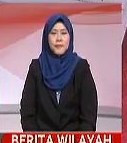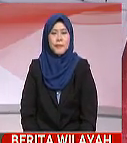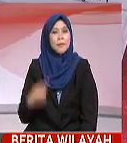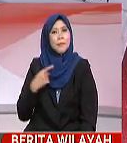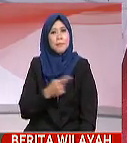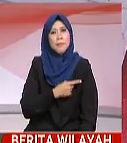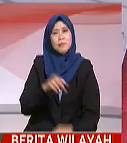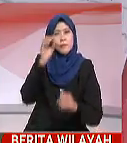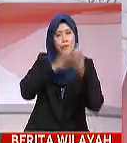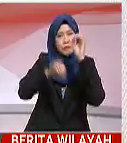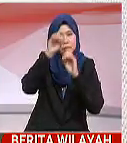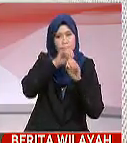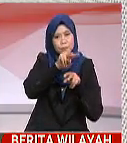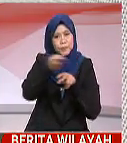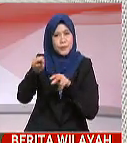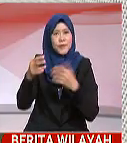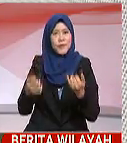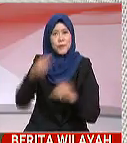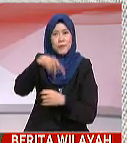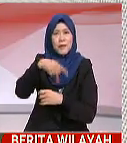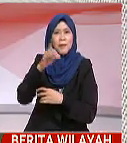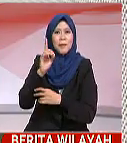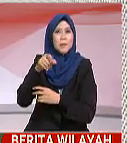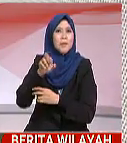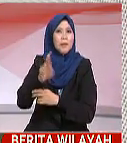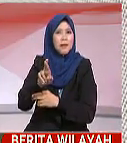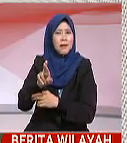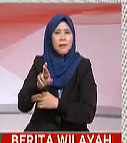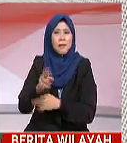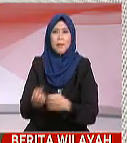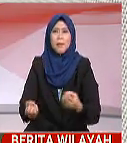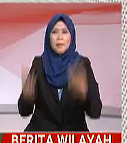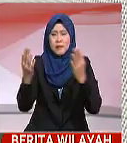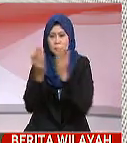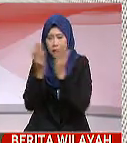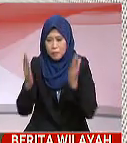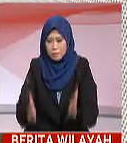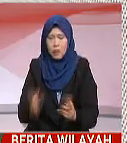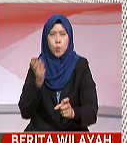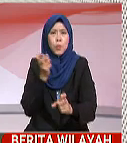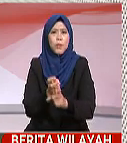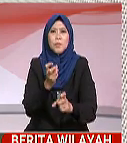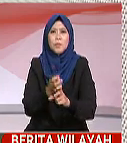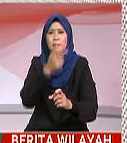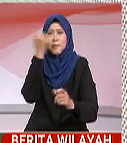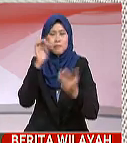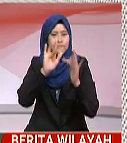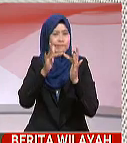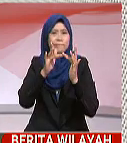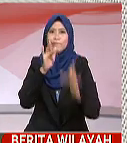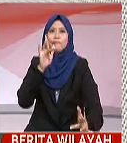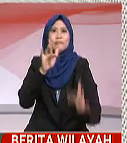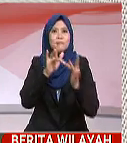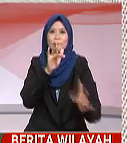semasa pembelajaran PDPR kini, ramai pelajar melalui kesusahan kerana kekangan teknologi.